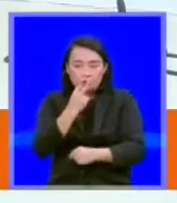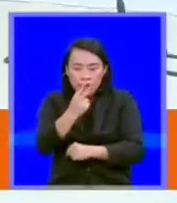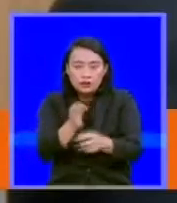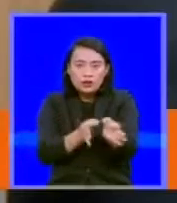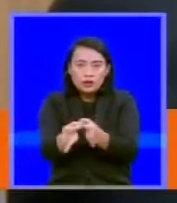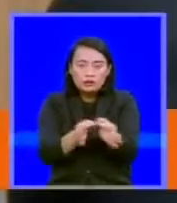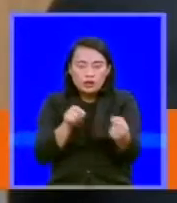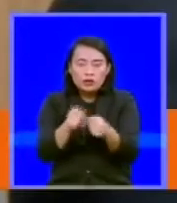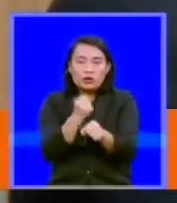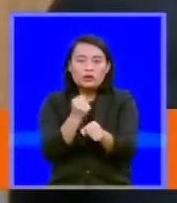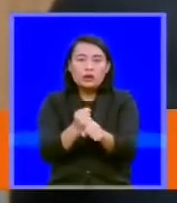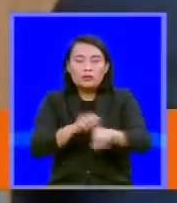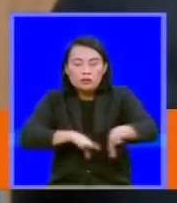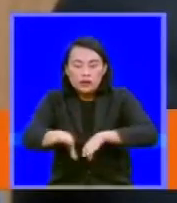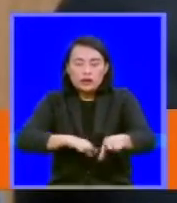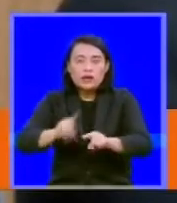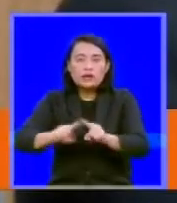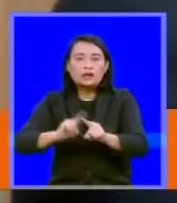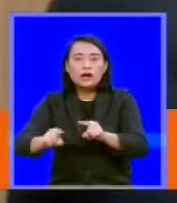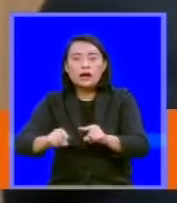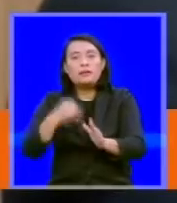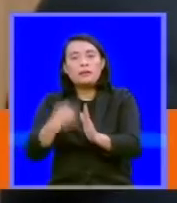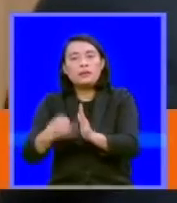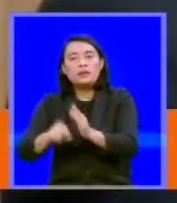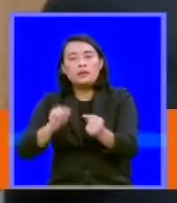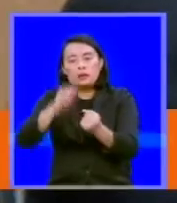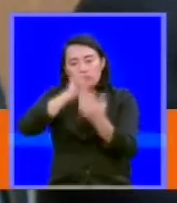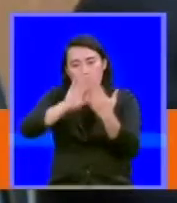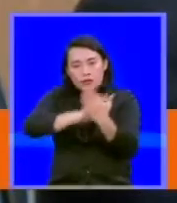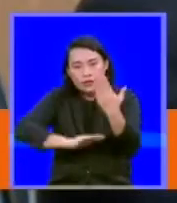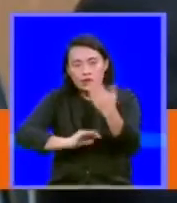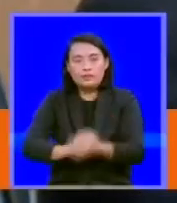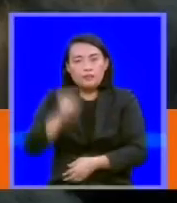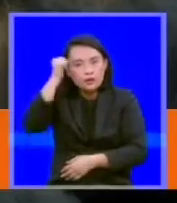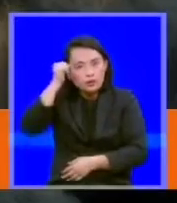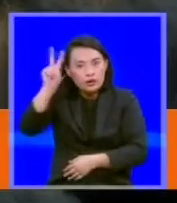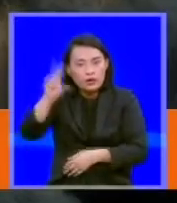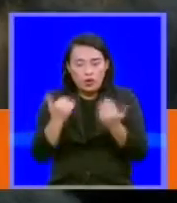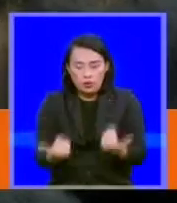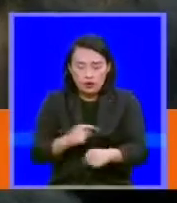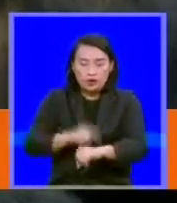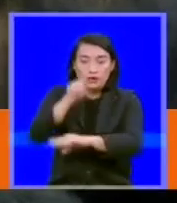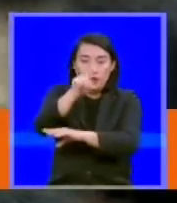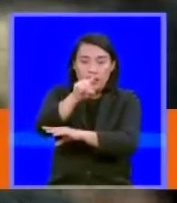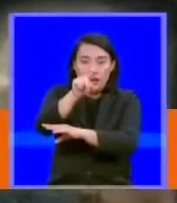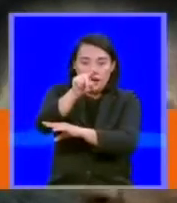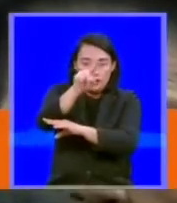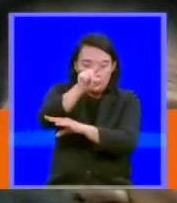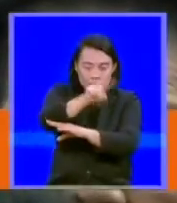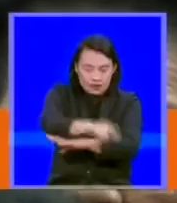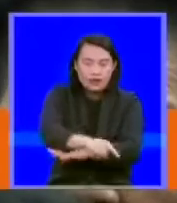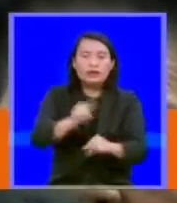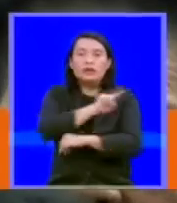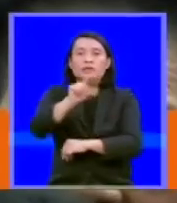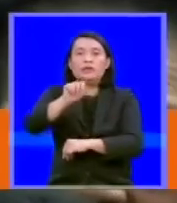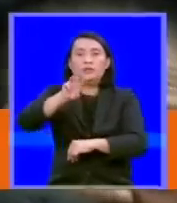ในการบริหารประเทศในหลายเรื่องนะคะโดยจะใช้เวลาอภิปรายนานถึง2วันคือตั้งแต่บ่ายวันนี้ไปจนถึงบ่ายวันที่26กุมภา